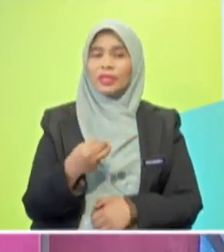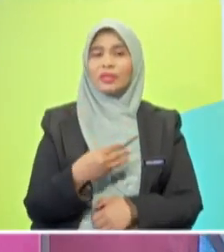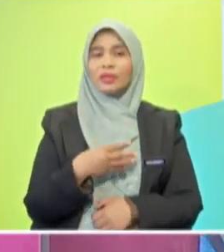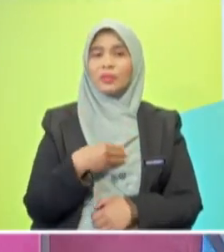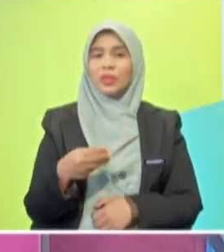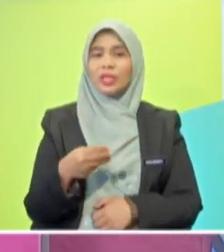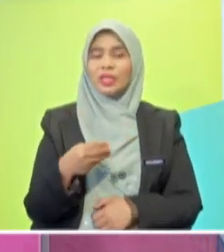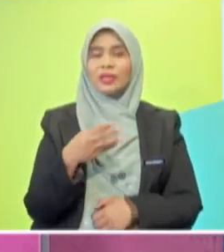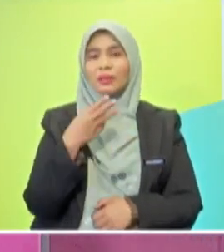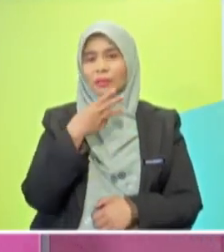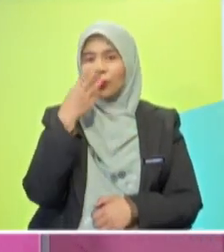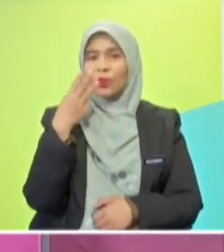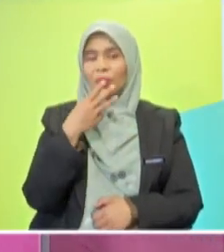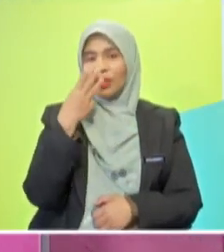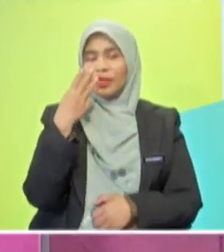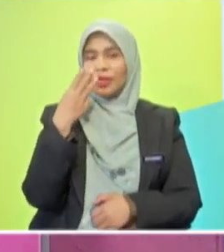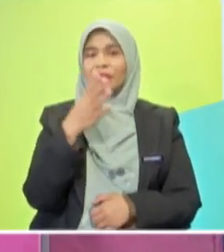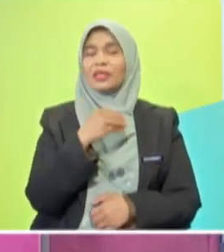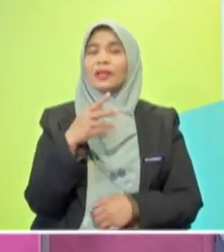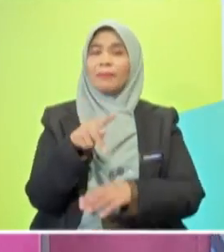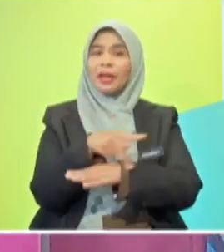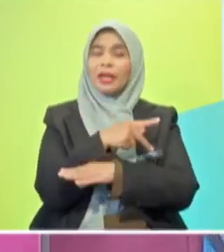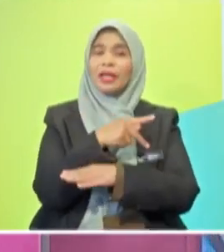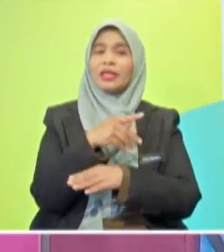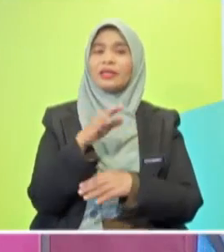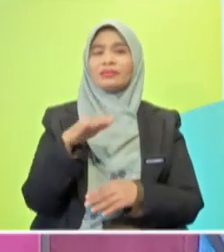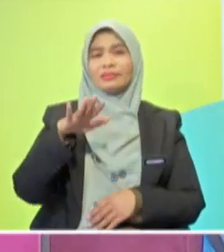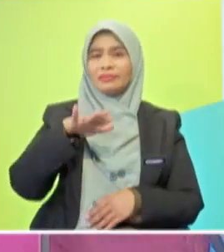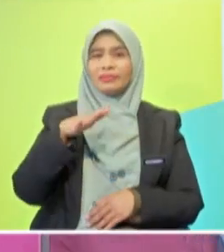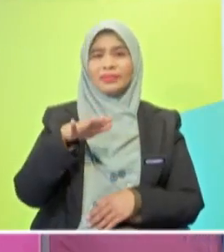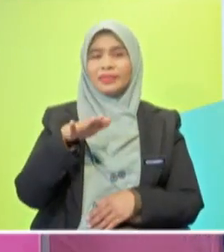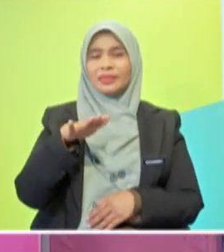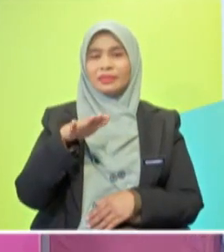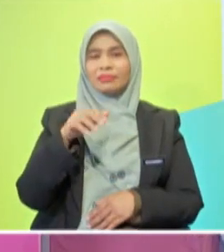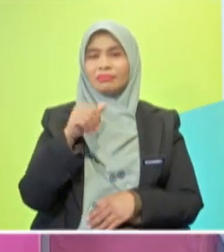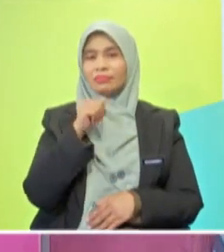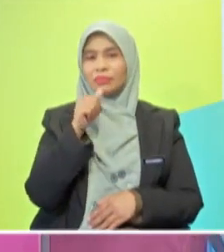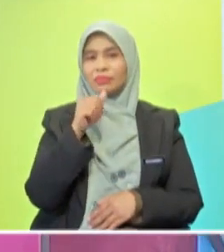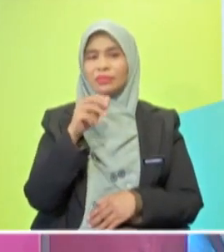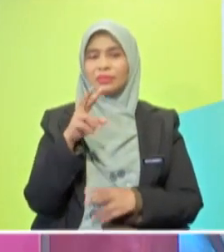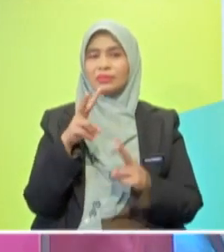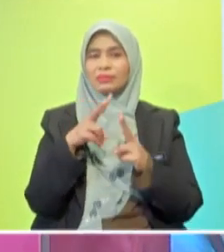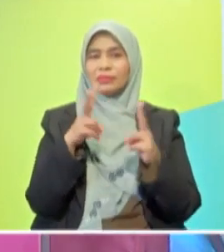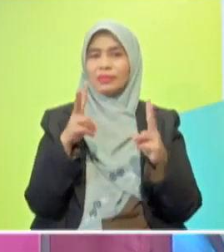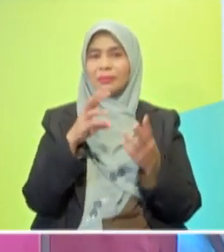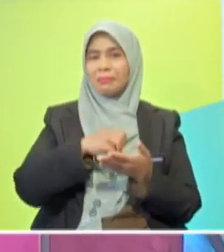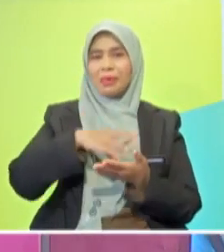Wangi, berwangi-wangian dan memakai pakaian yang sederhana. Tak ada yang terlalu mahal,